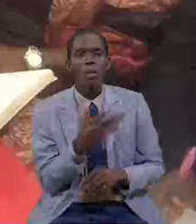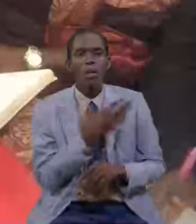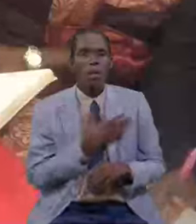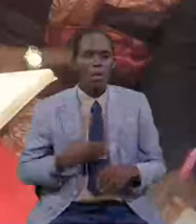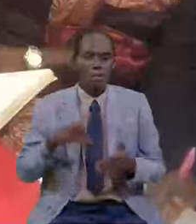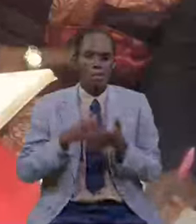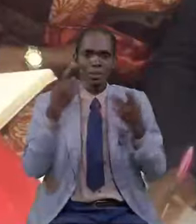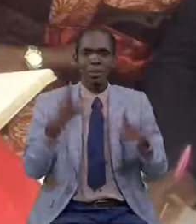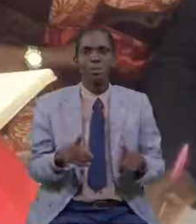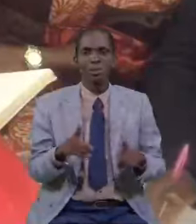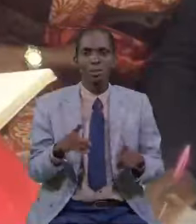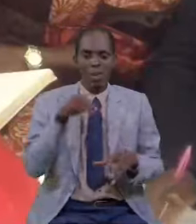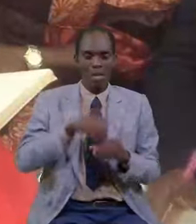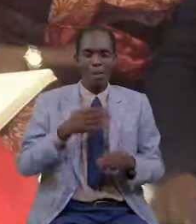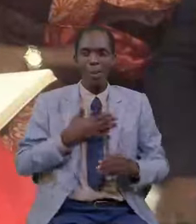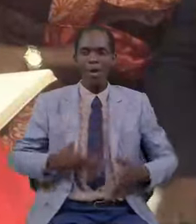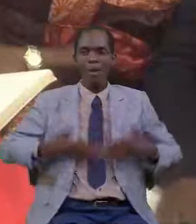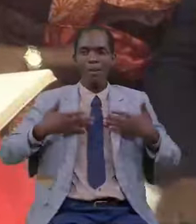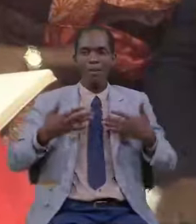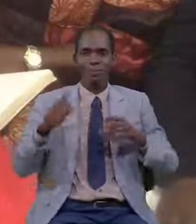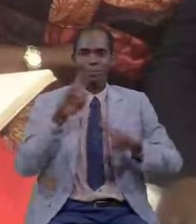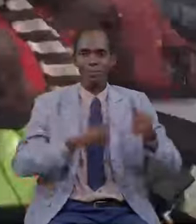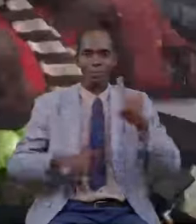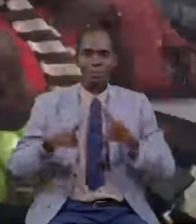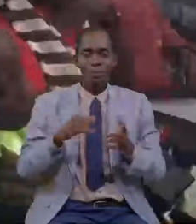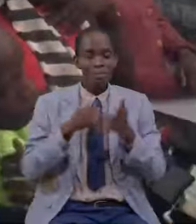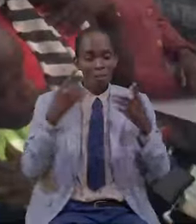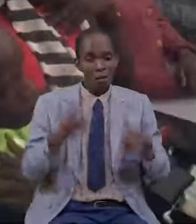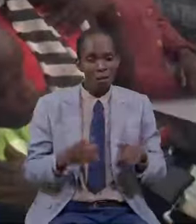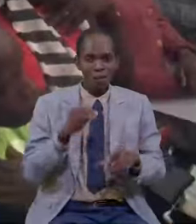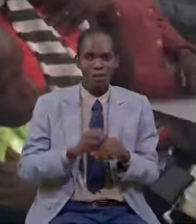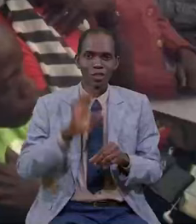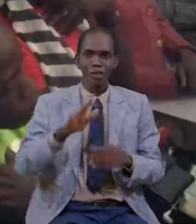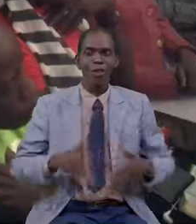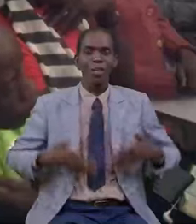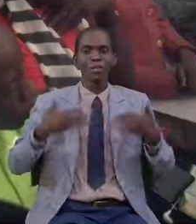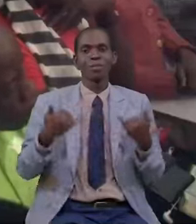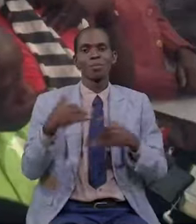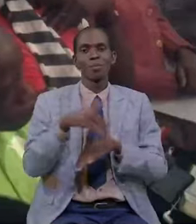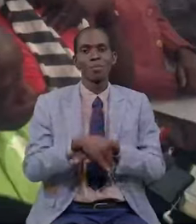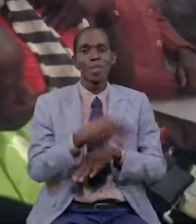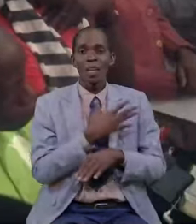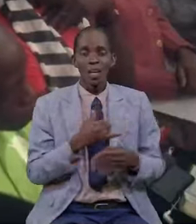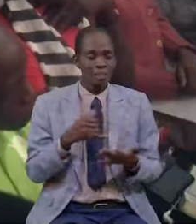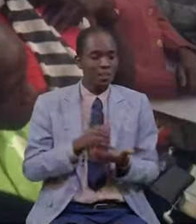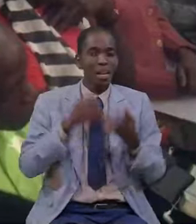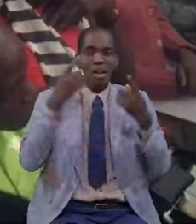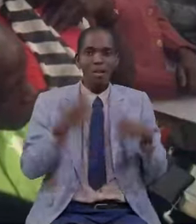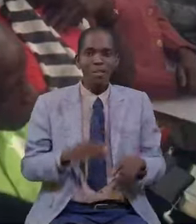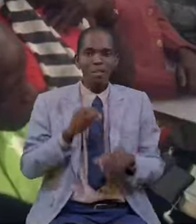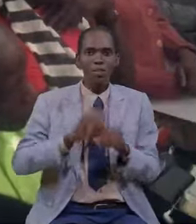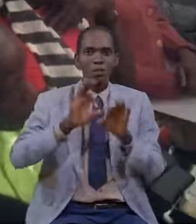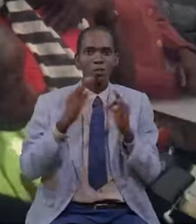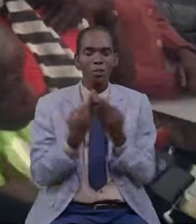ma vie, un peu d'instant dans votre vie ce soir, un peu d'instant dans votre famille